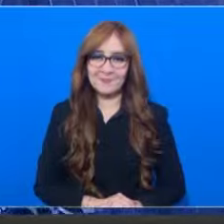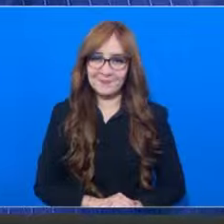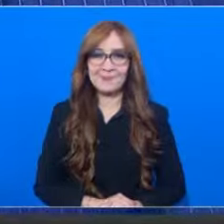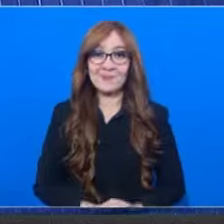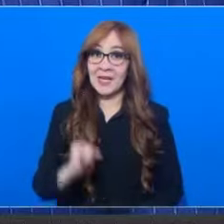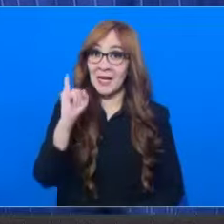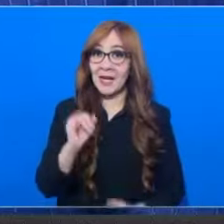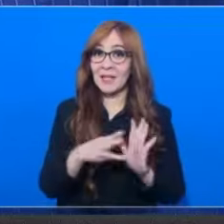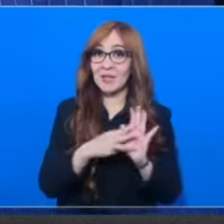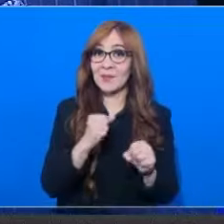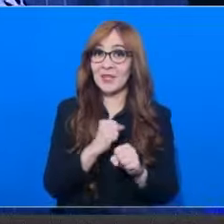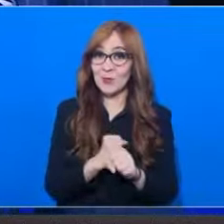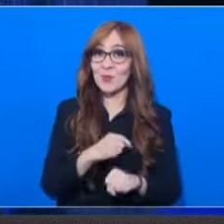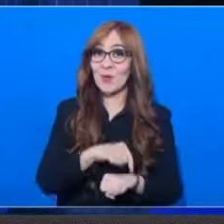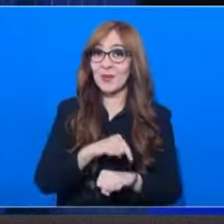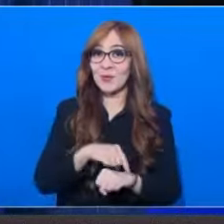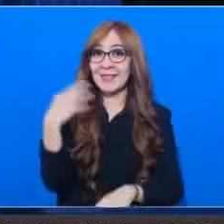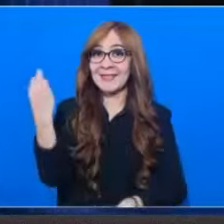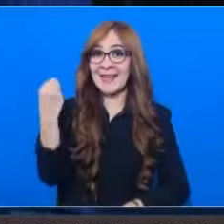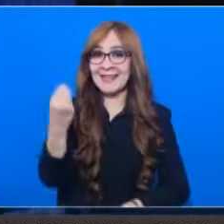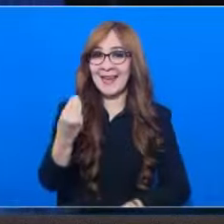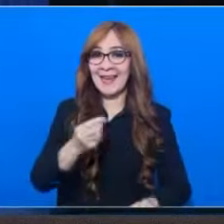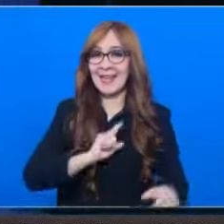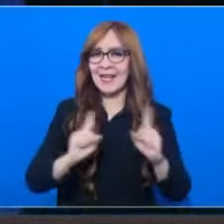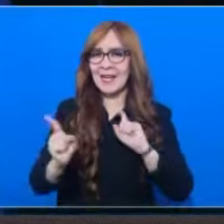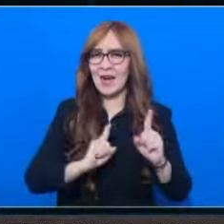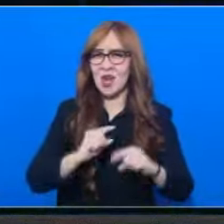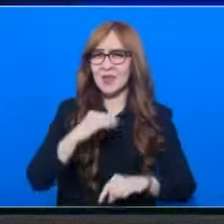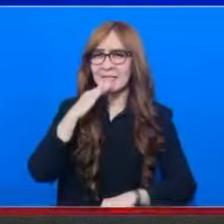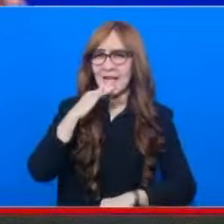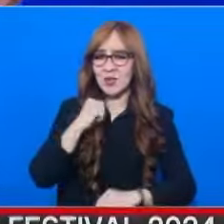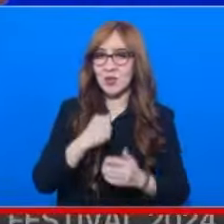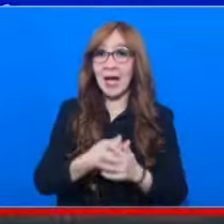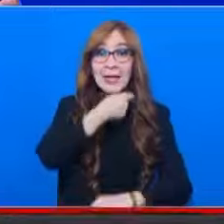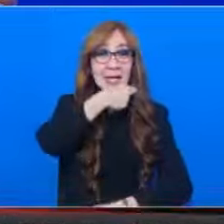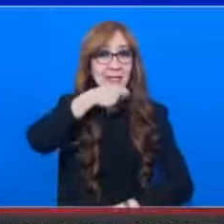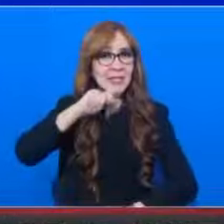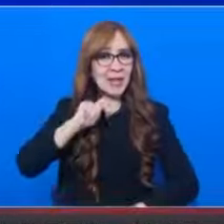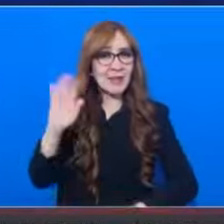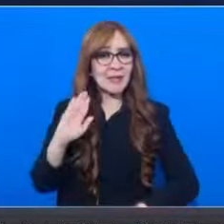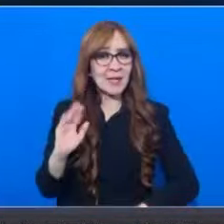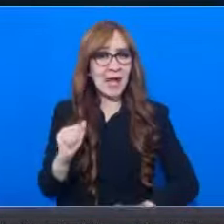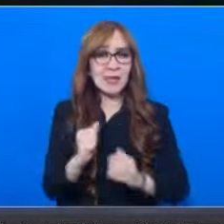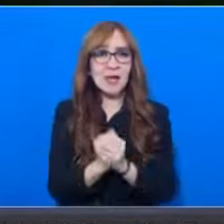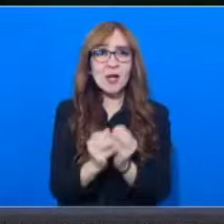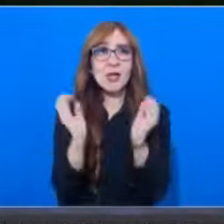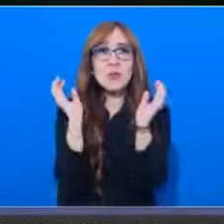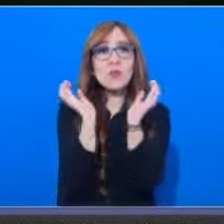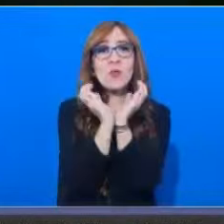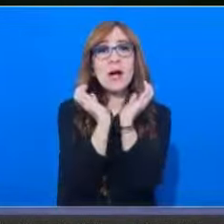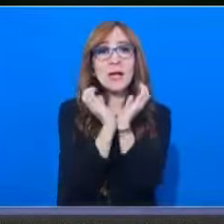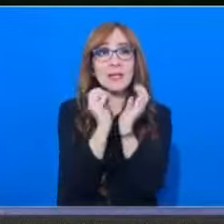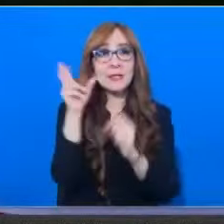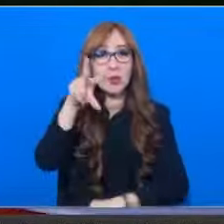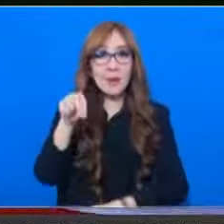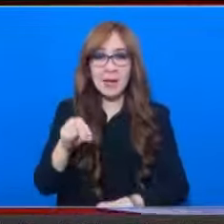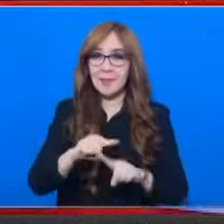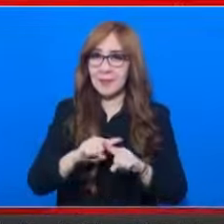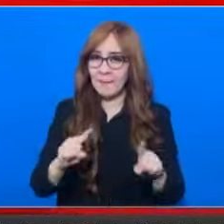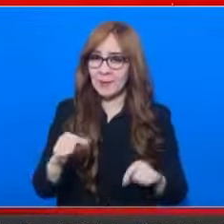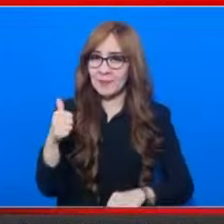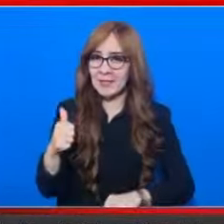Akhir pekan saatnya jalan-jalan. Nah, kalau Anda ke Cianjur, ada sate Maranggi yang tidak hanya ada di Purwakarta, Jawa Barat. Bedanya di Cianjur, sate Maranggi tidak